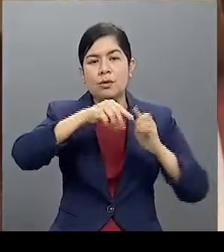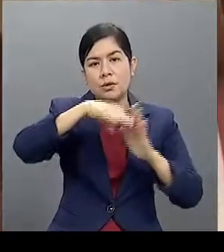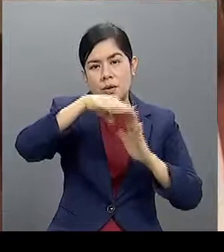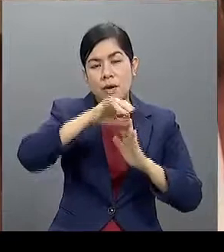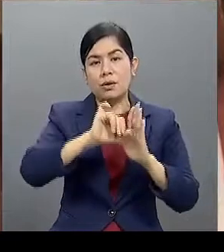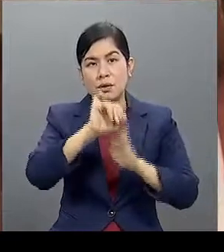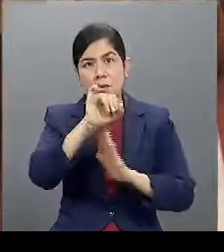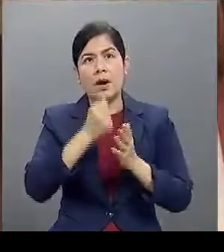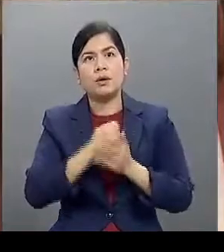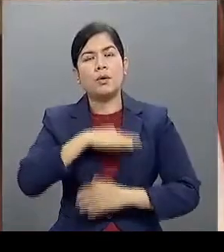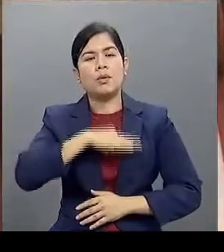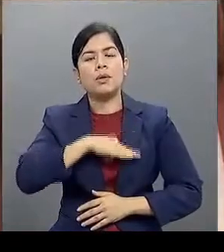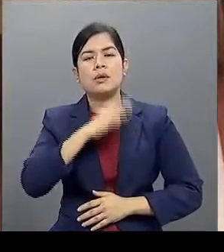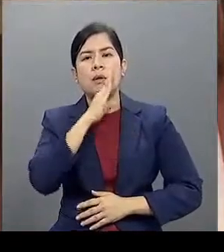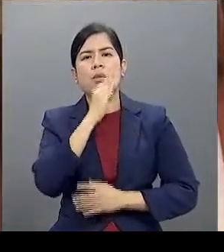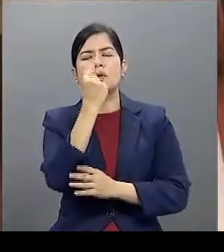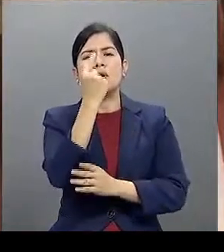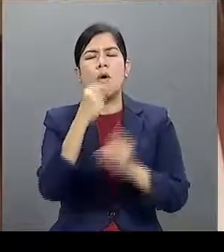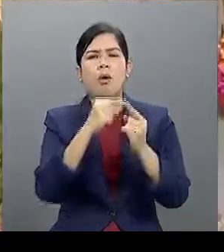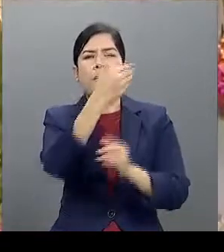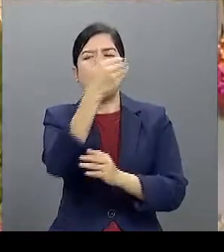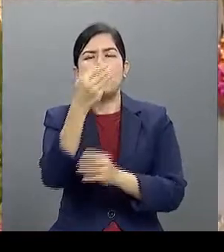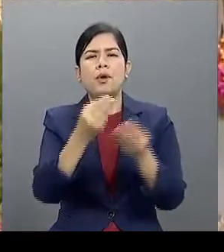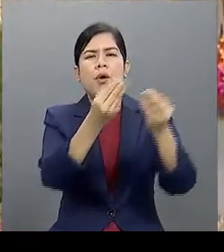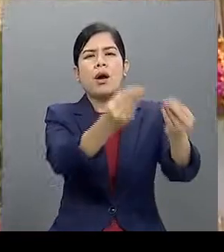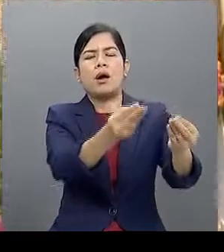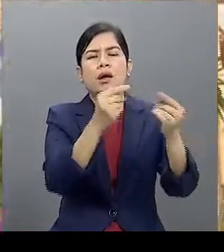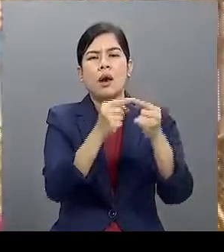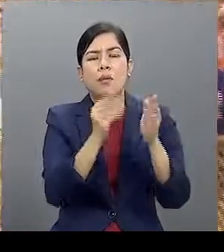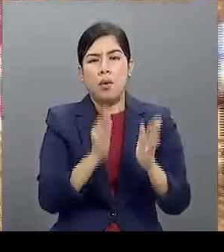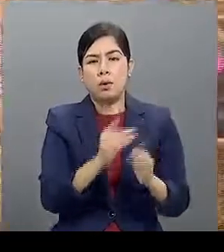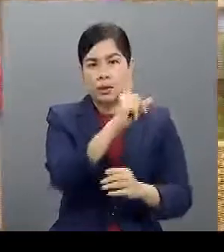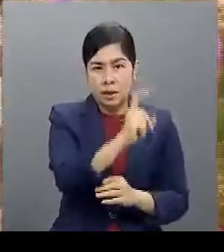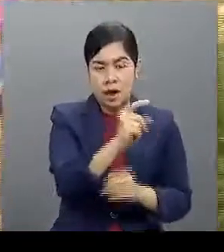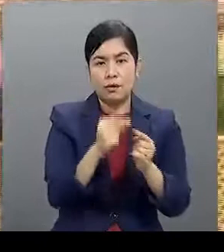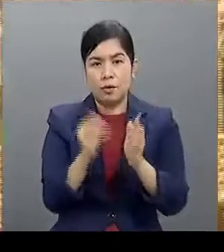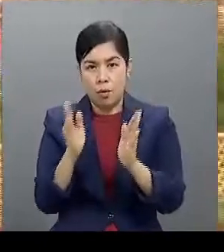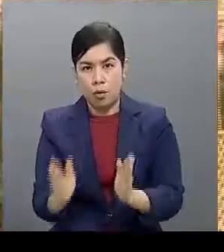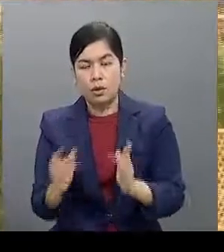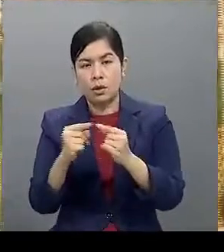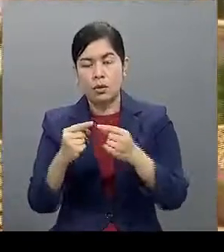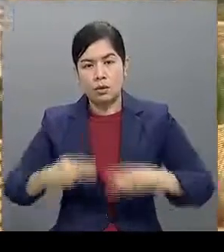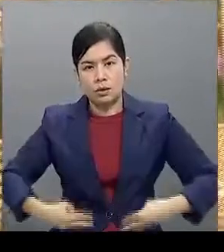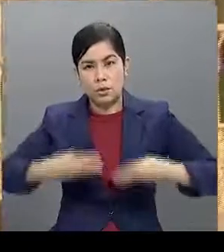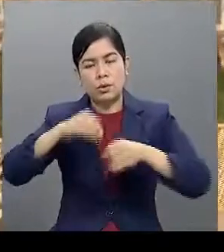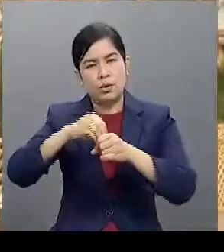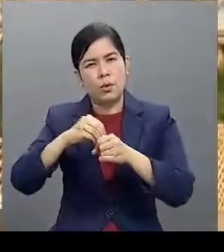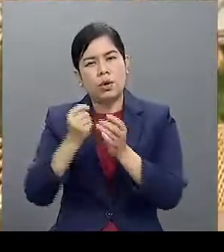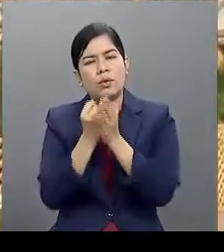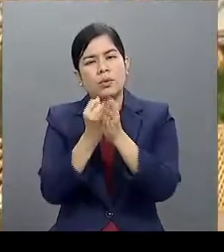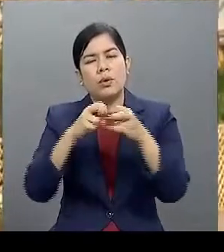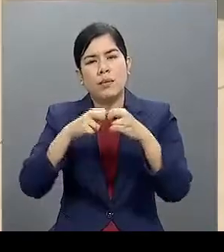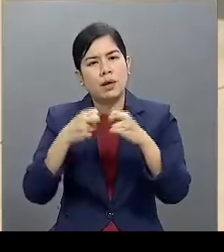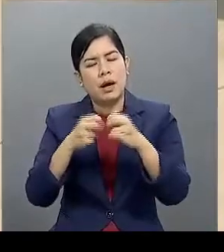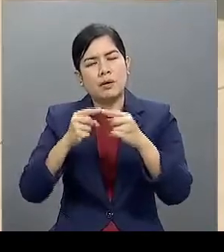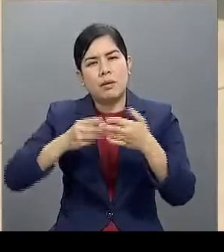ที่เสียชีวิตหรือคนที่อยู่มีชีวิตอยู่นะครับอานิสงส์ของการถวายจะช่วยให้พ้นทุกข์ที่เผชิญอยู่ส่วนการจั